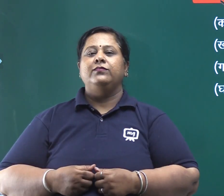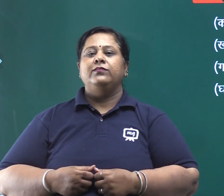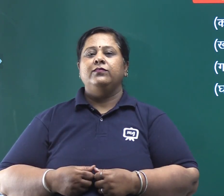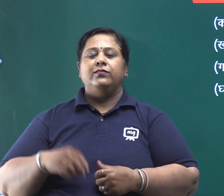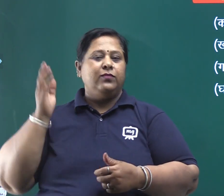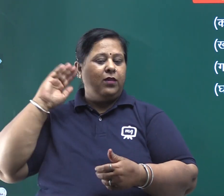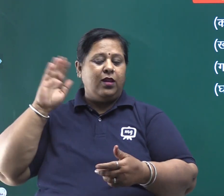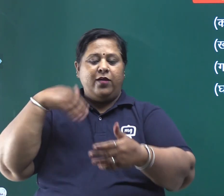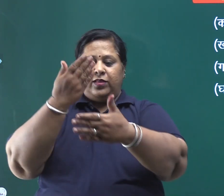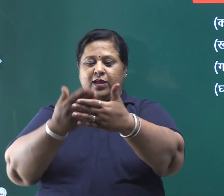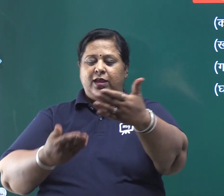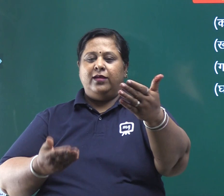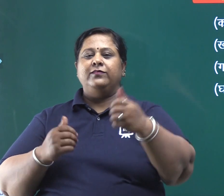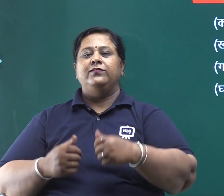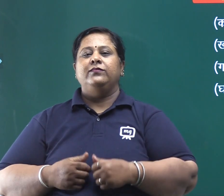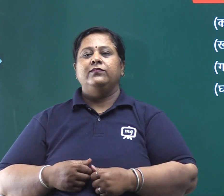कविता के